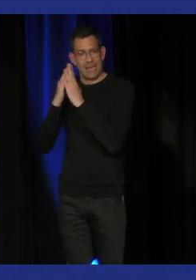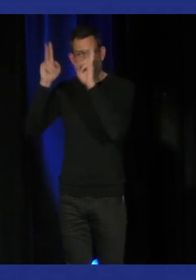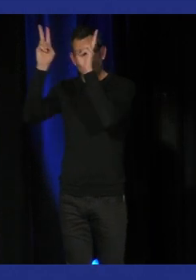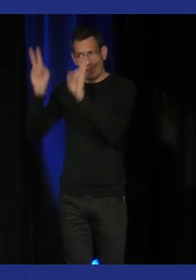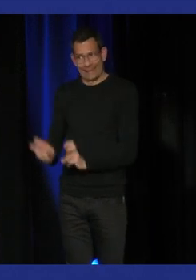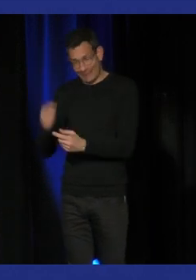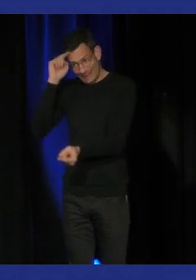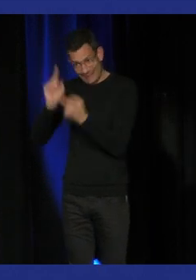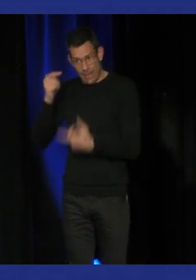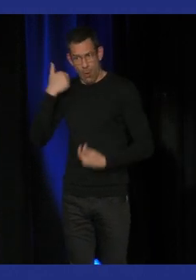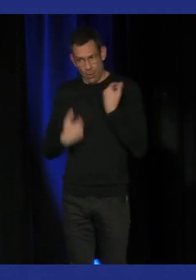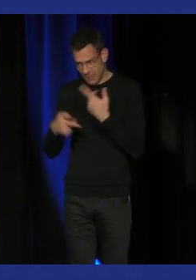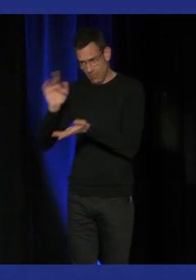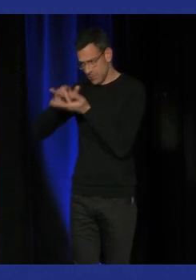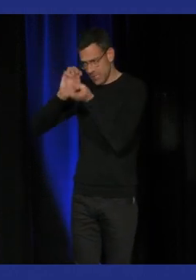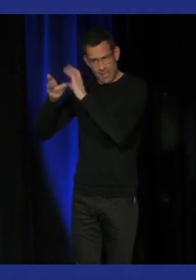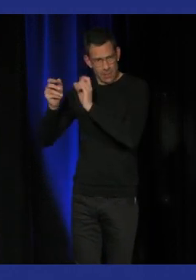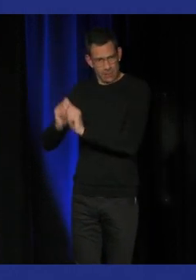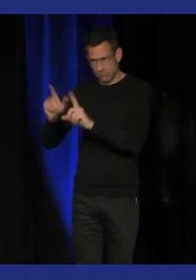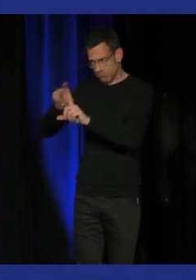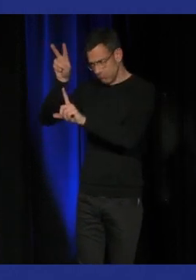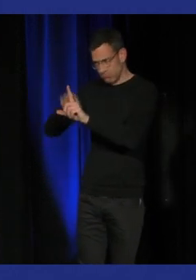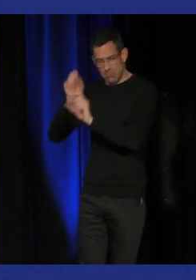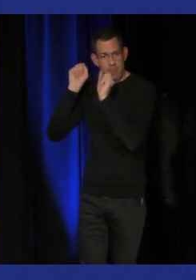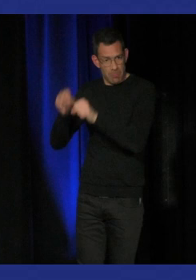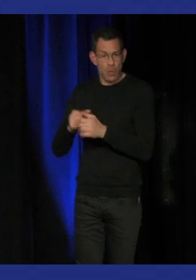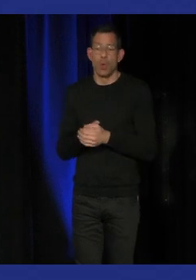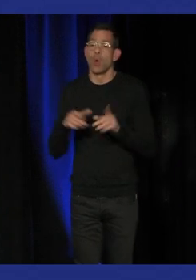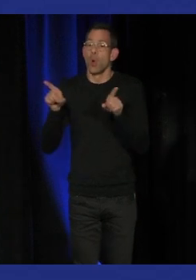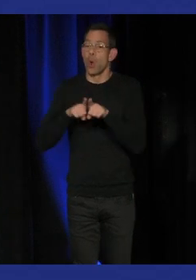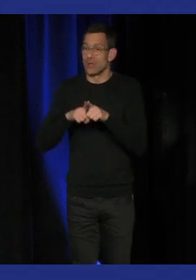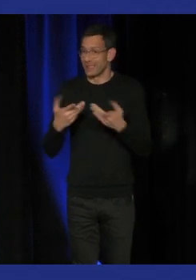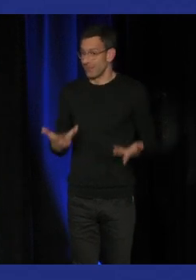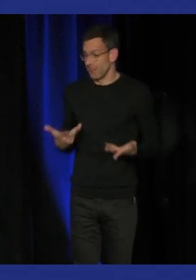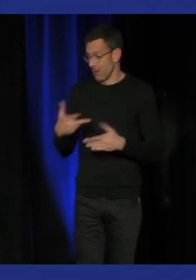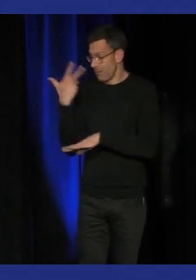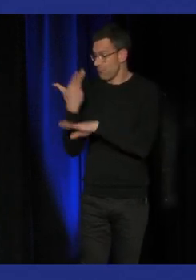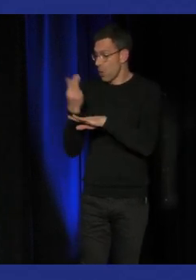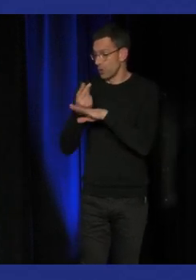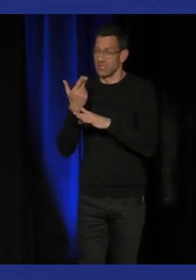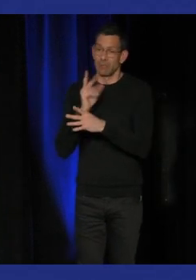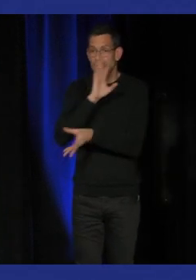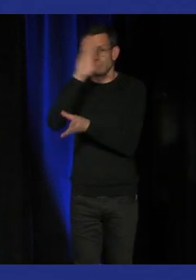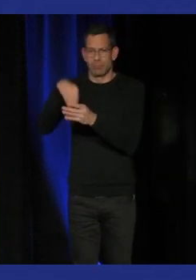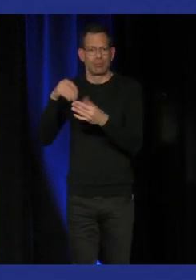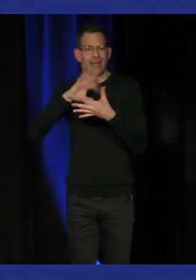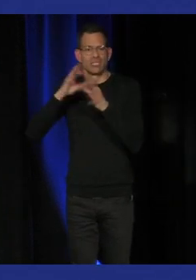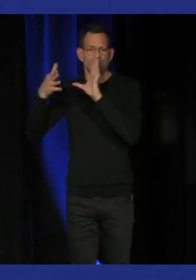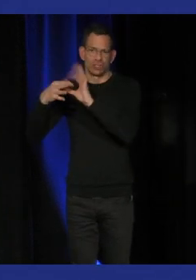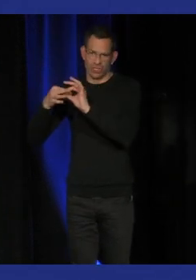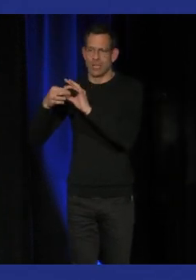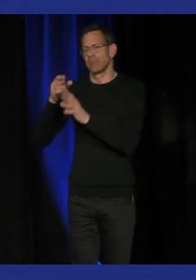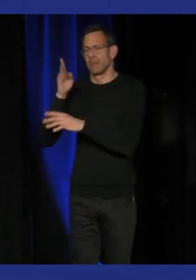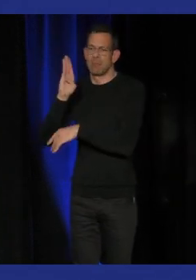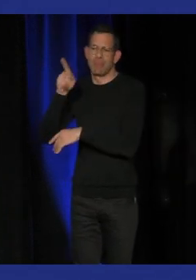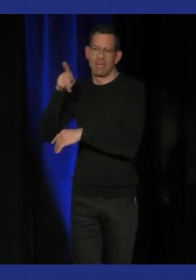ligne, que vous pouvez trouver en ligne, que cette séance sera visible sur le replay de la chaîne qui s'appelle Balise, le replay de la